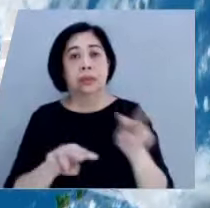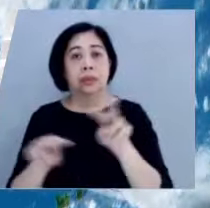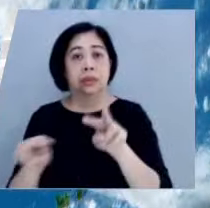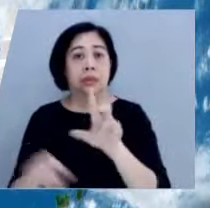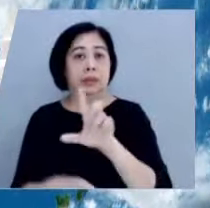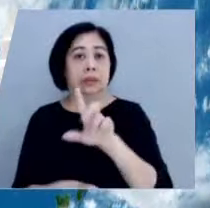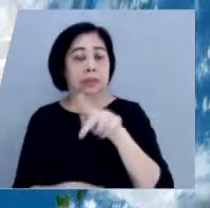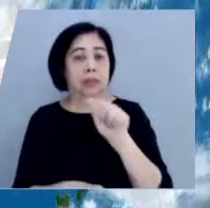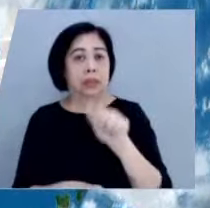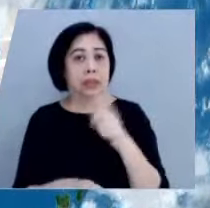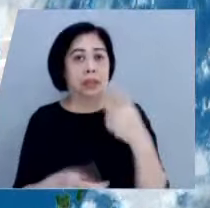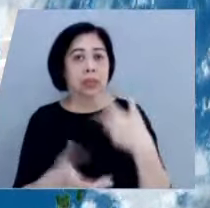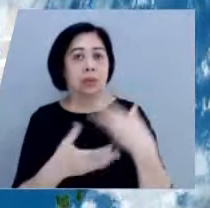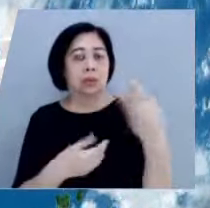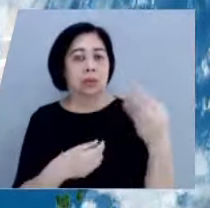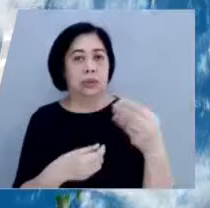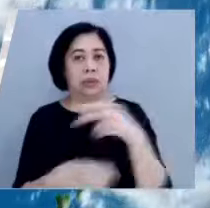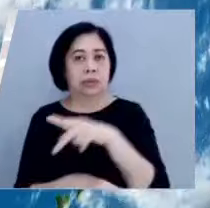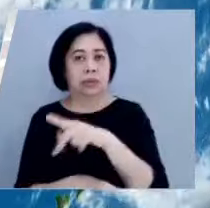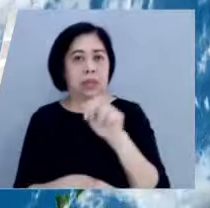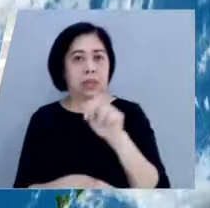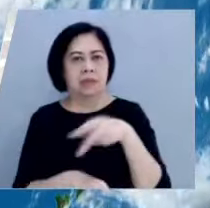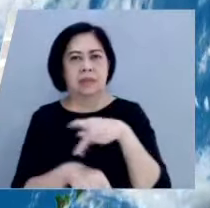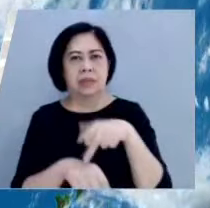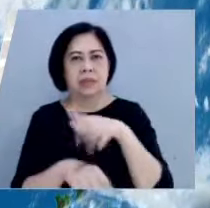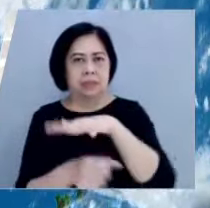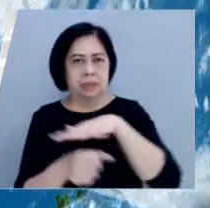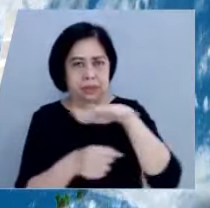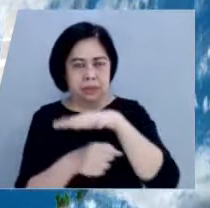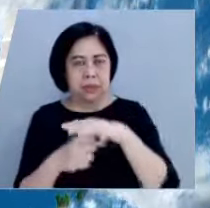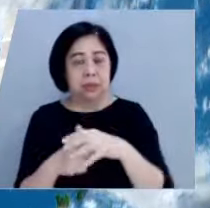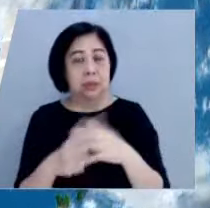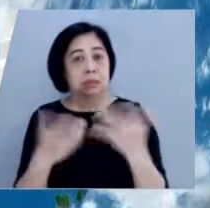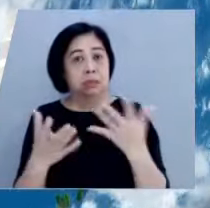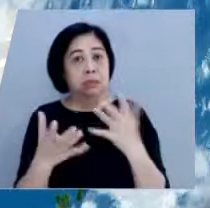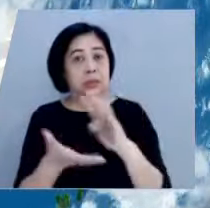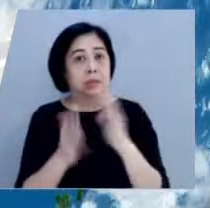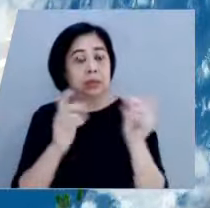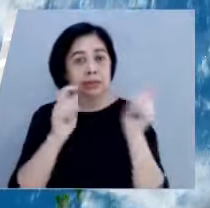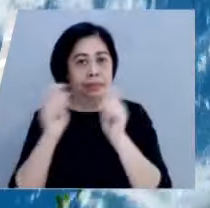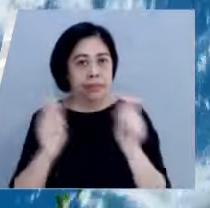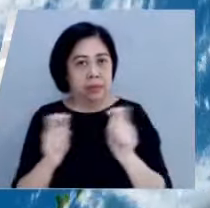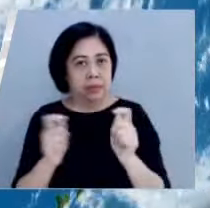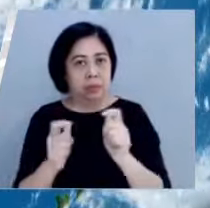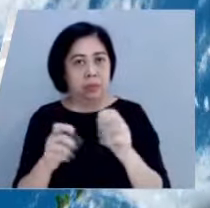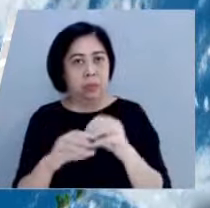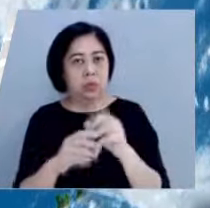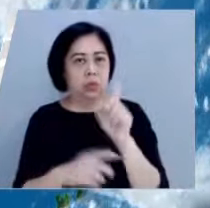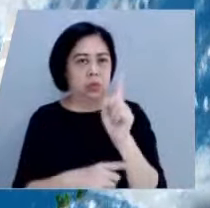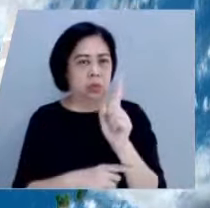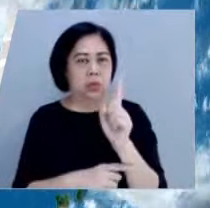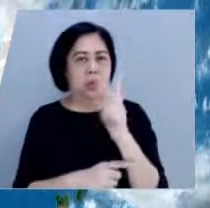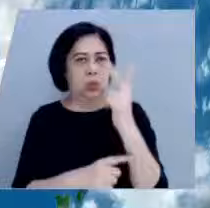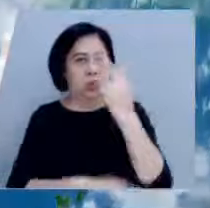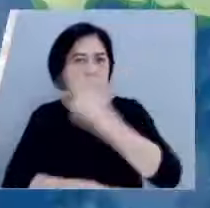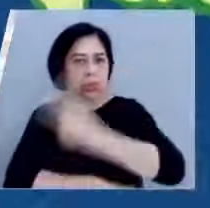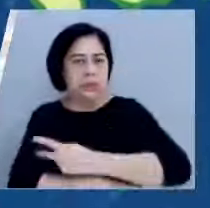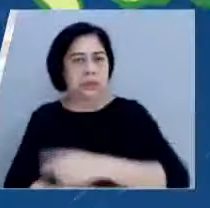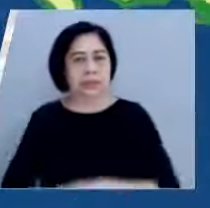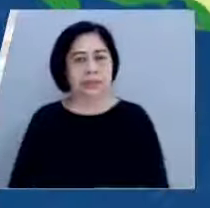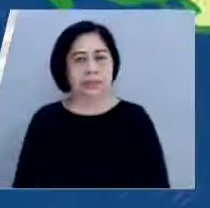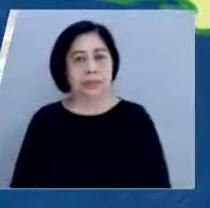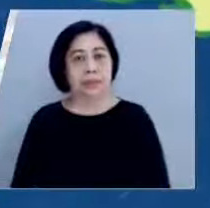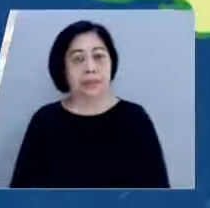na nasa labas ng PAR. Posible na maging bagyo ito sa loob ng isa o dalawang araw. Sa